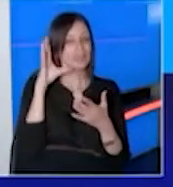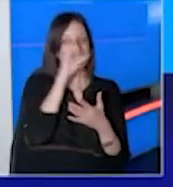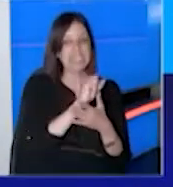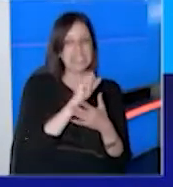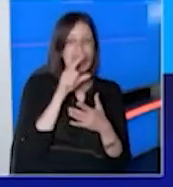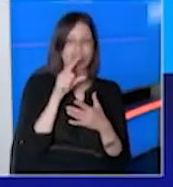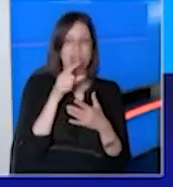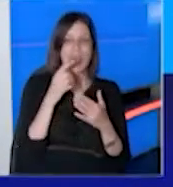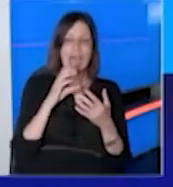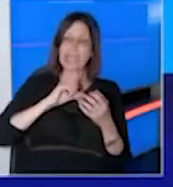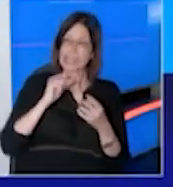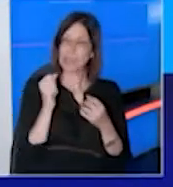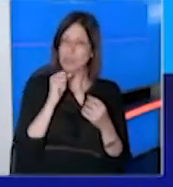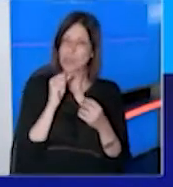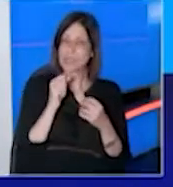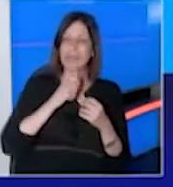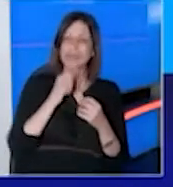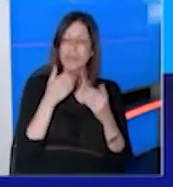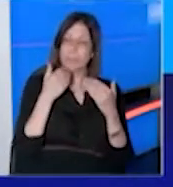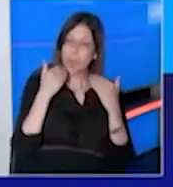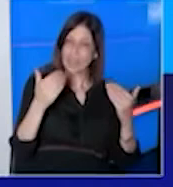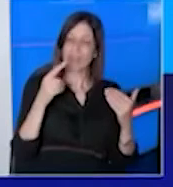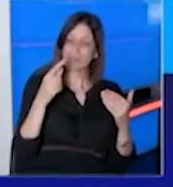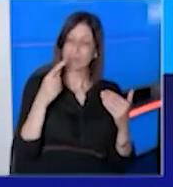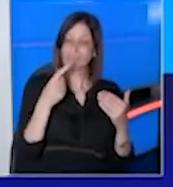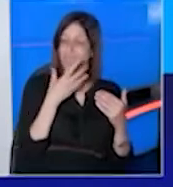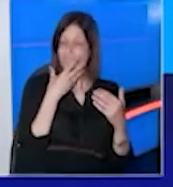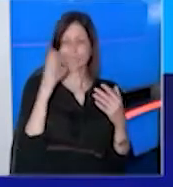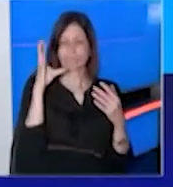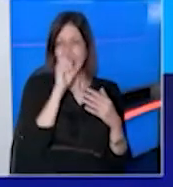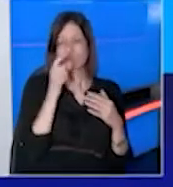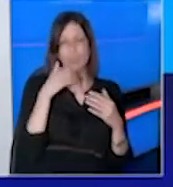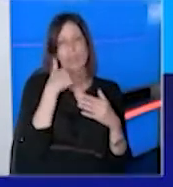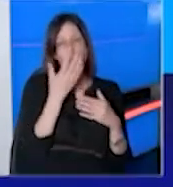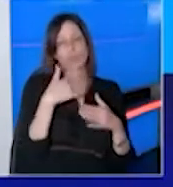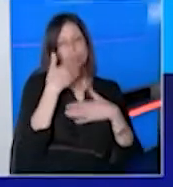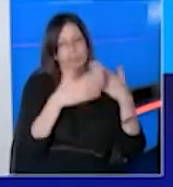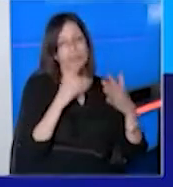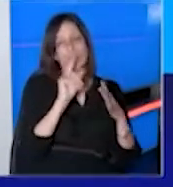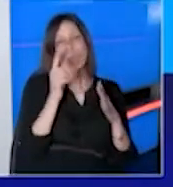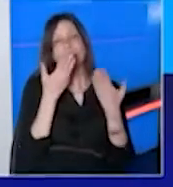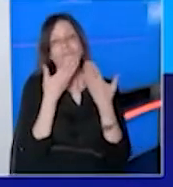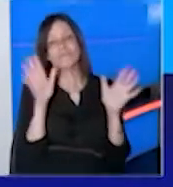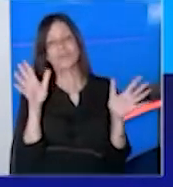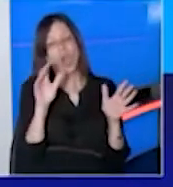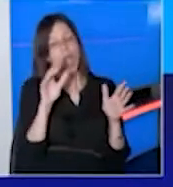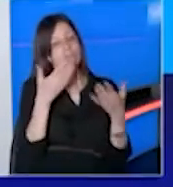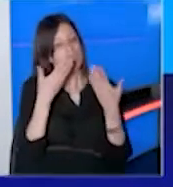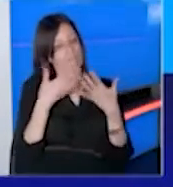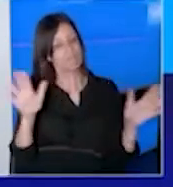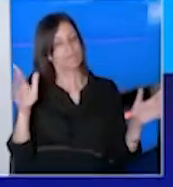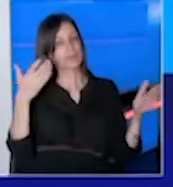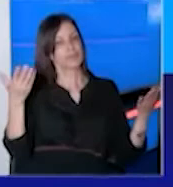קיבוצים מודרניים, שזה אחלה תפיסה, וזה הלך ונהיה גרוע יותר ויותר עם השנים. למה לא לפתוח את השערים